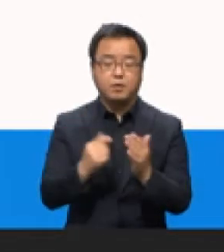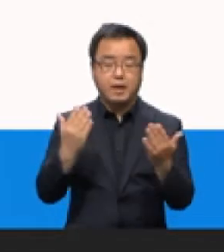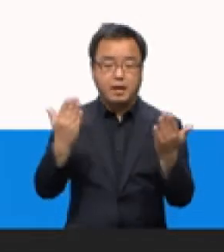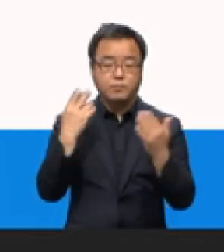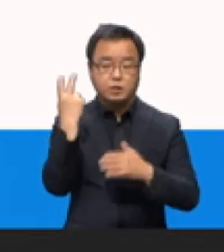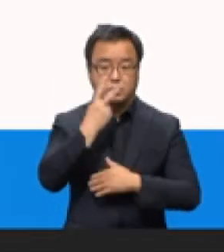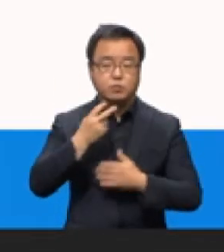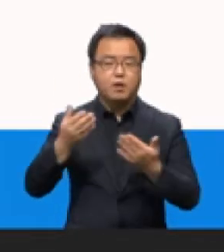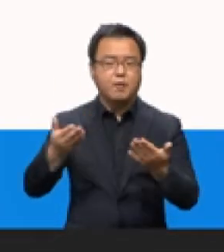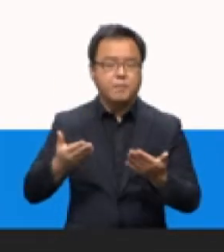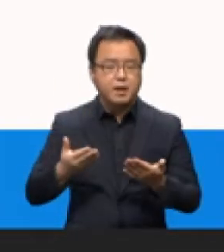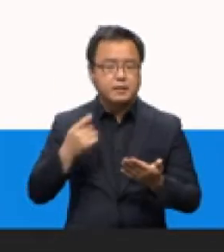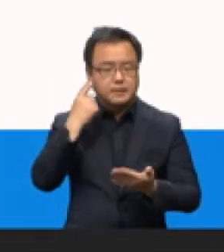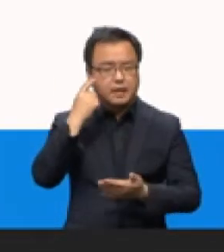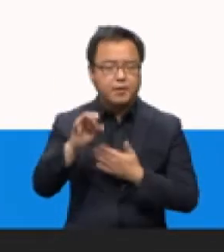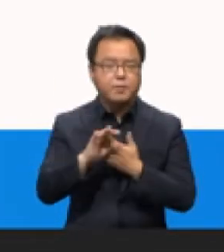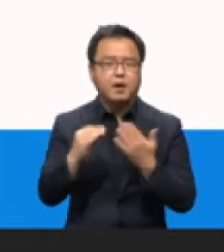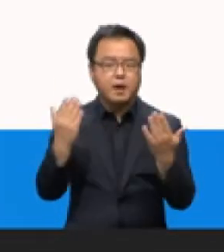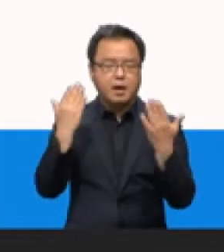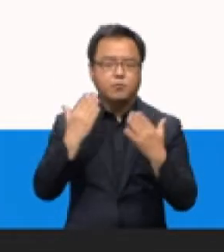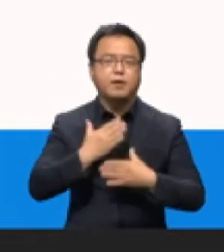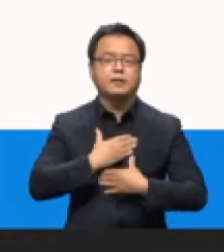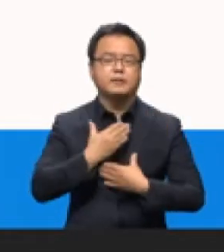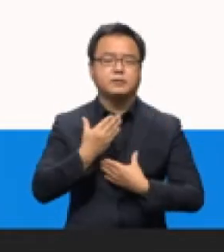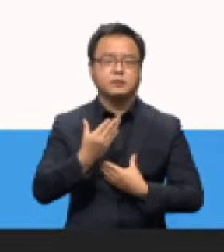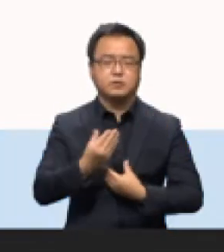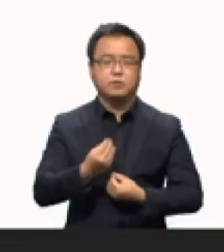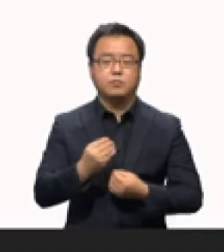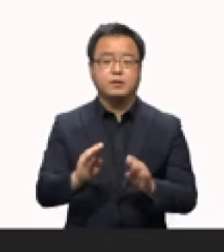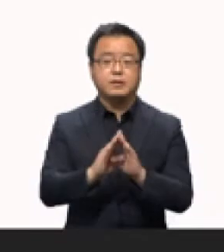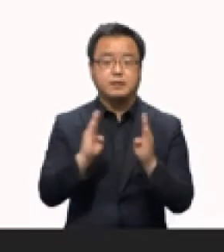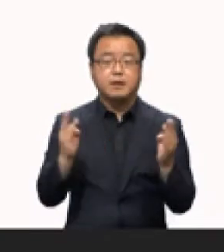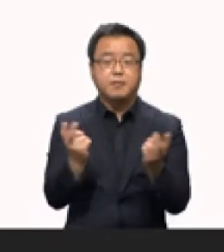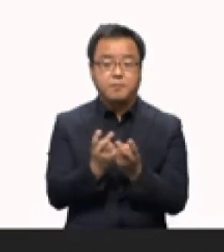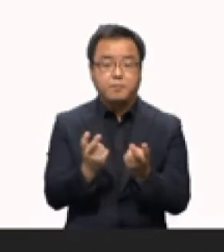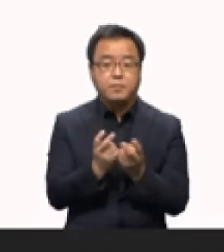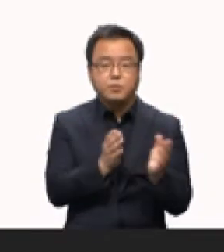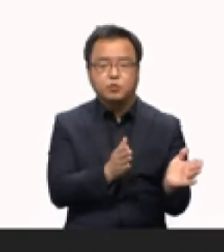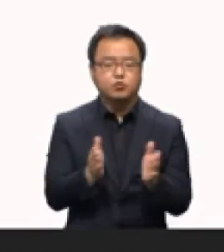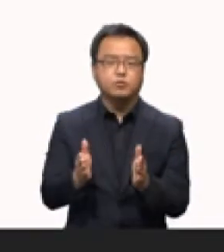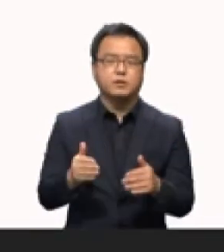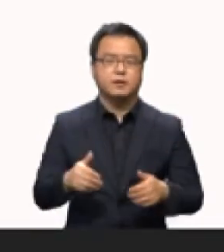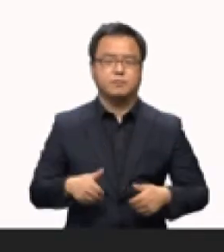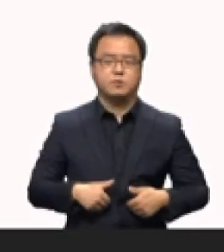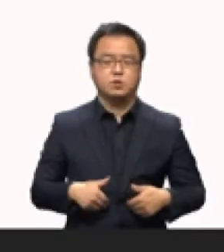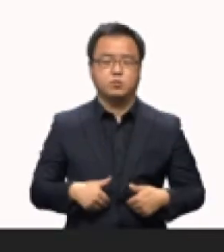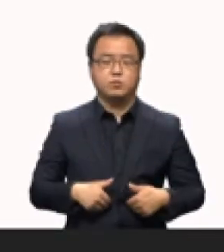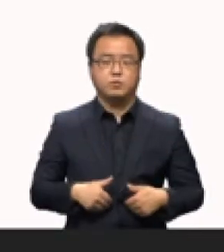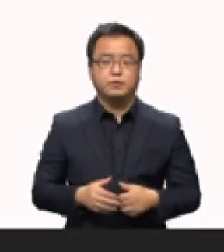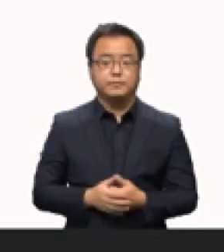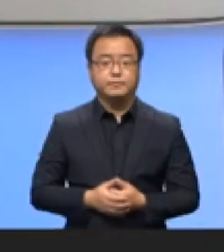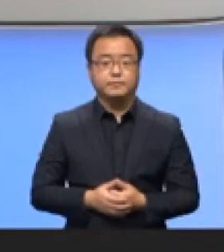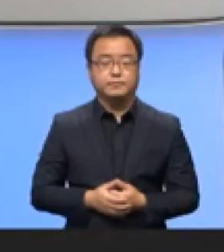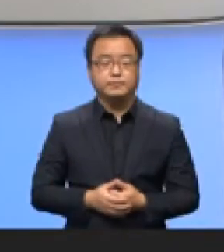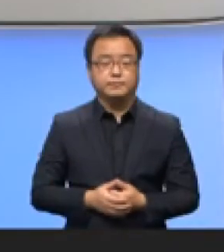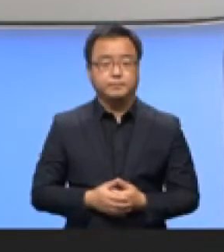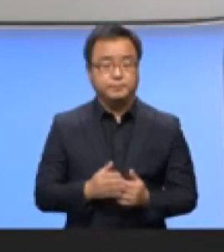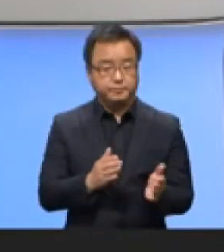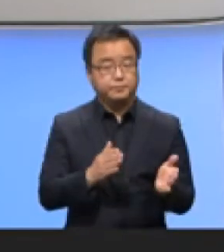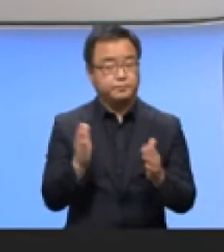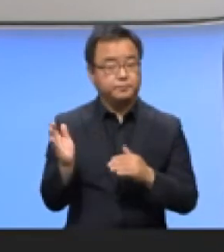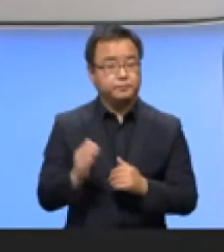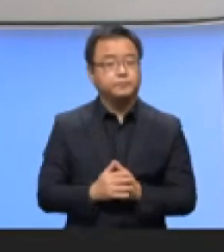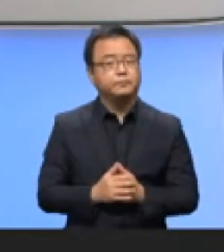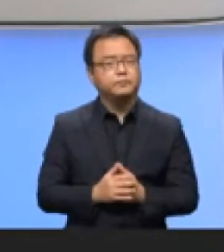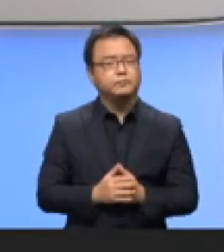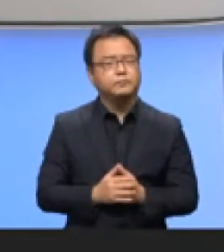생각하면 결국 학교가 안정적으로 문을 열 수 있는 방안을 빨리 마련하는 게 필요해 보입니다. 네, 그렇겠네요. 자, 다음 뉴스로 좀 넘어가